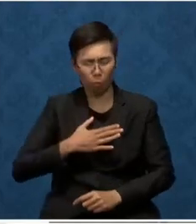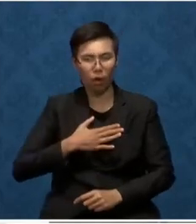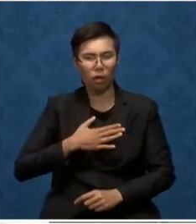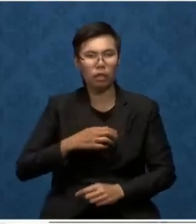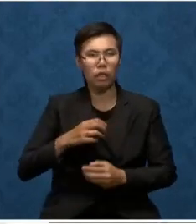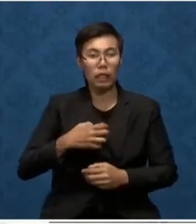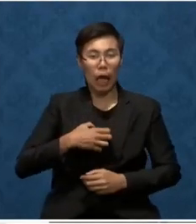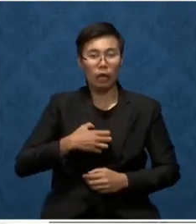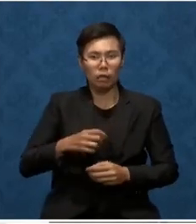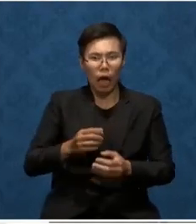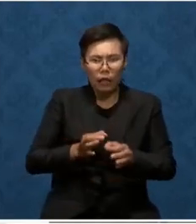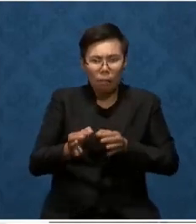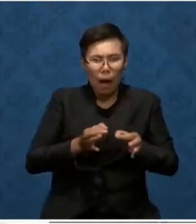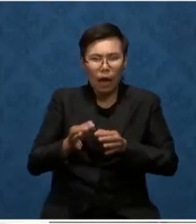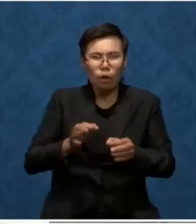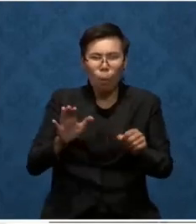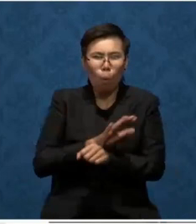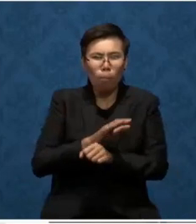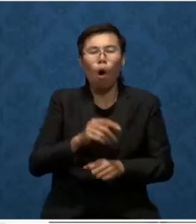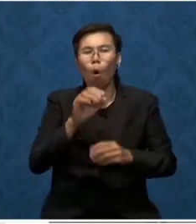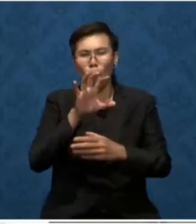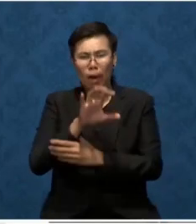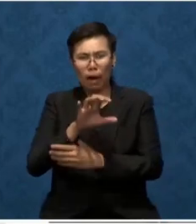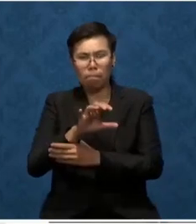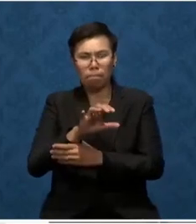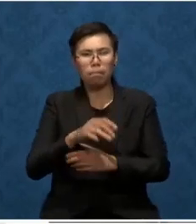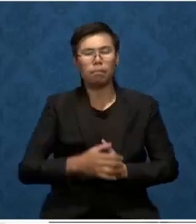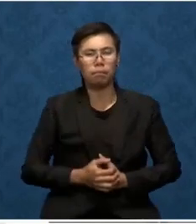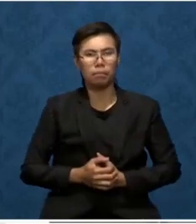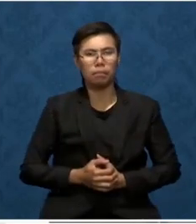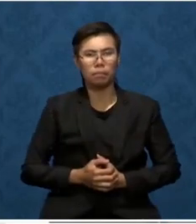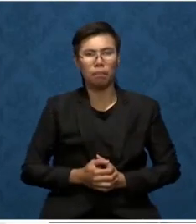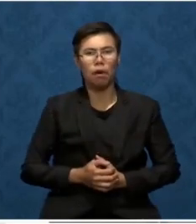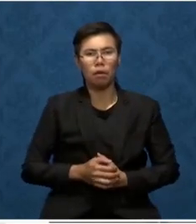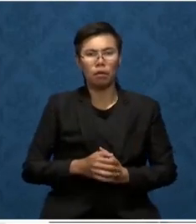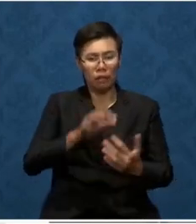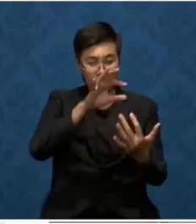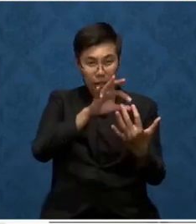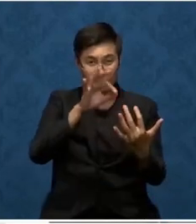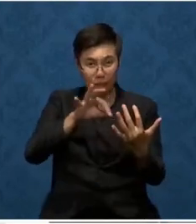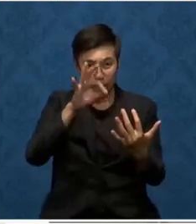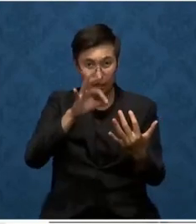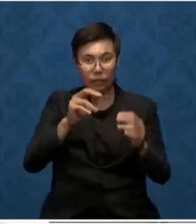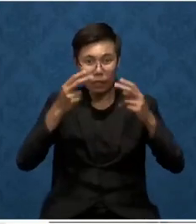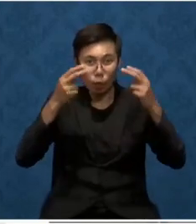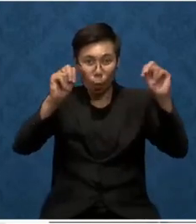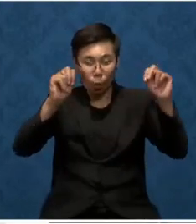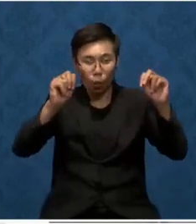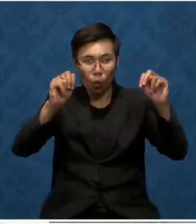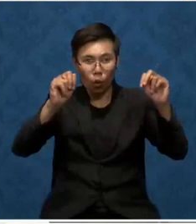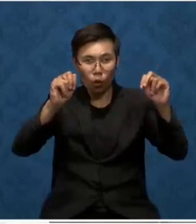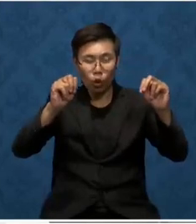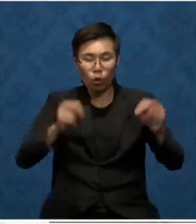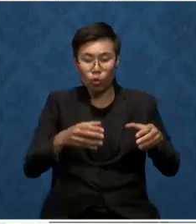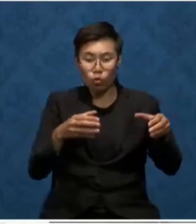ก็คือว่าข้อบังคับในการเลือกนายกเป็นข้อบังคับหมวดที่